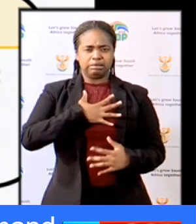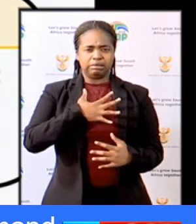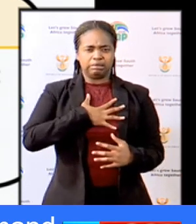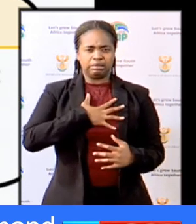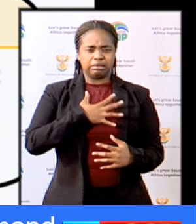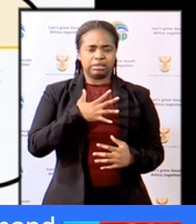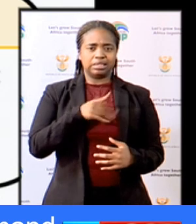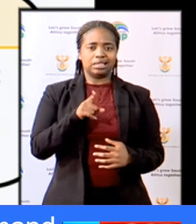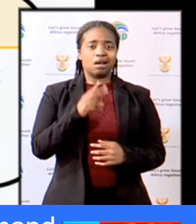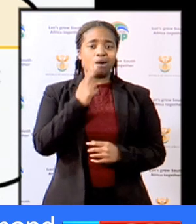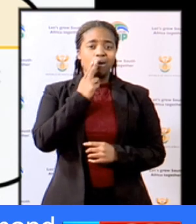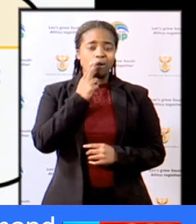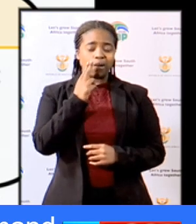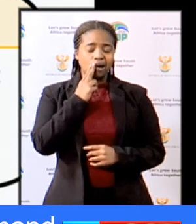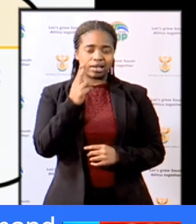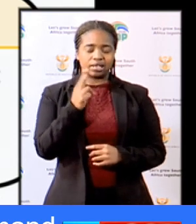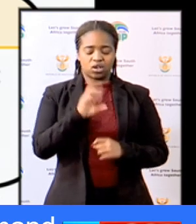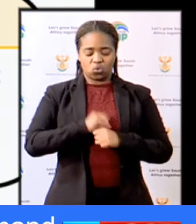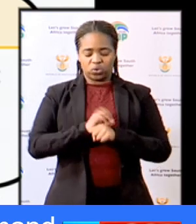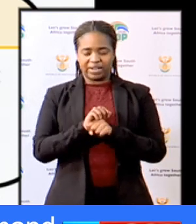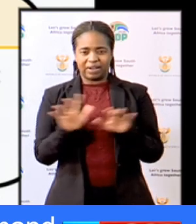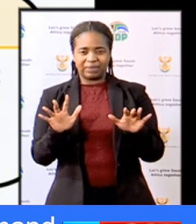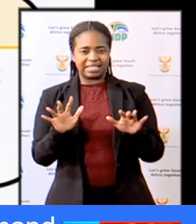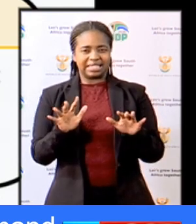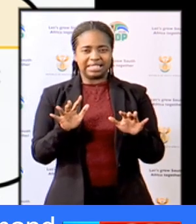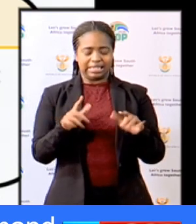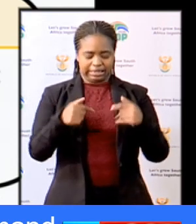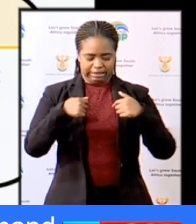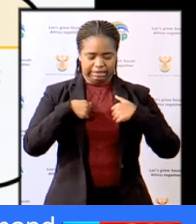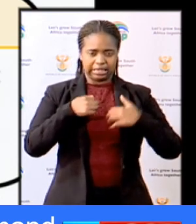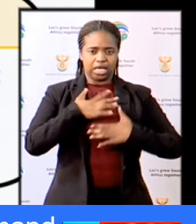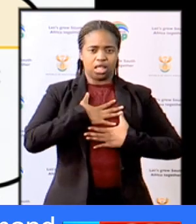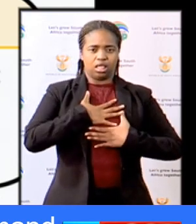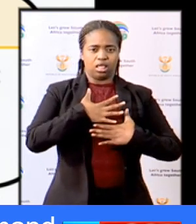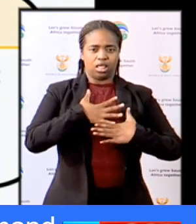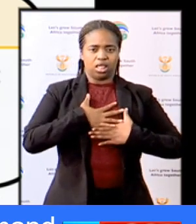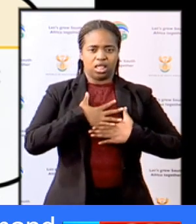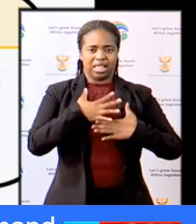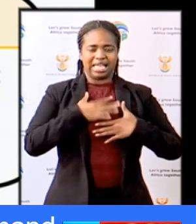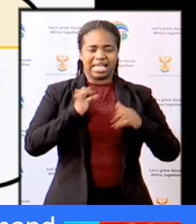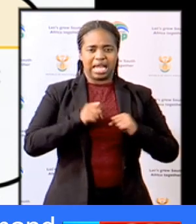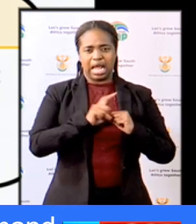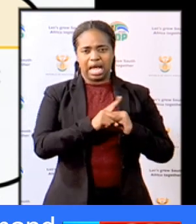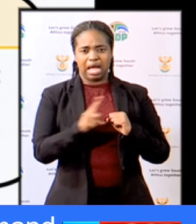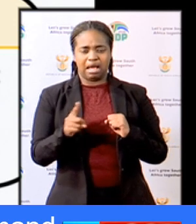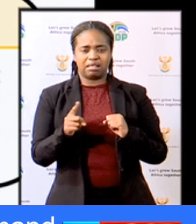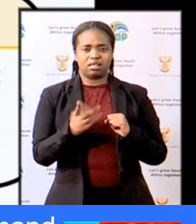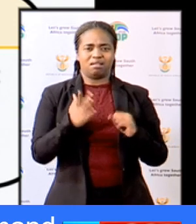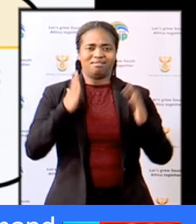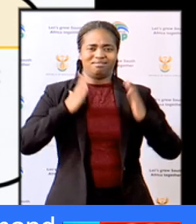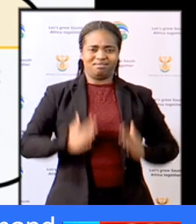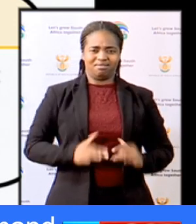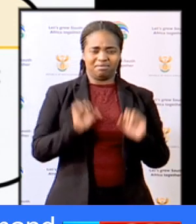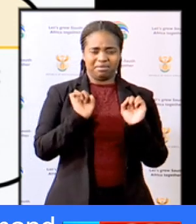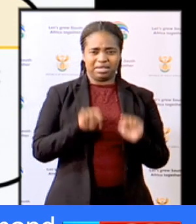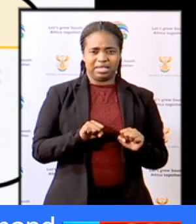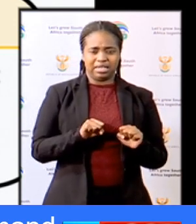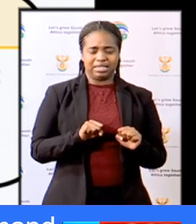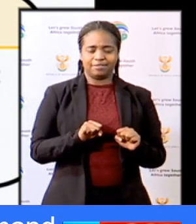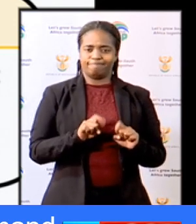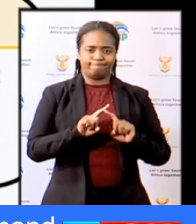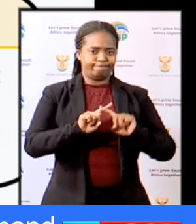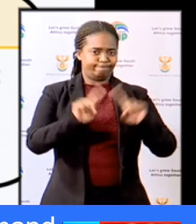ugwayi nalesifo kuhlasela amaphaphu nezinye izitho zomzimba